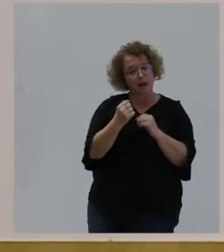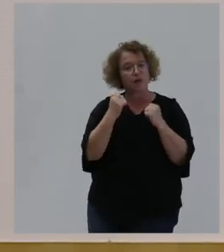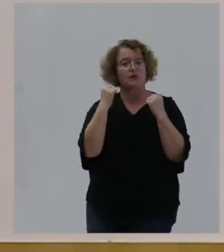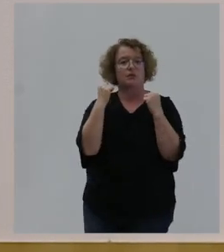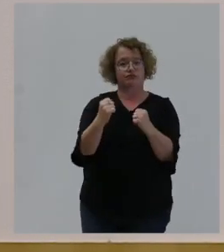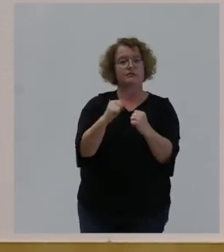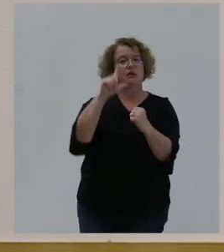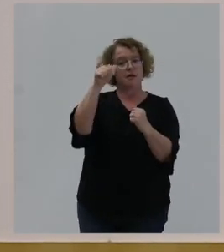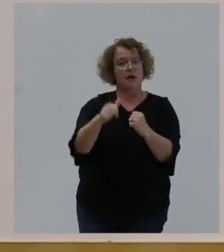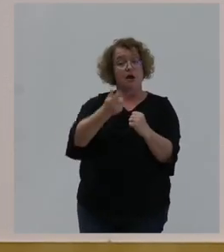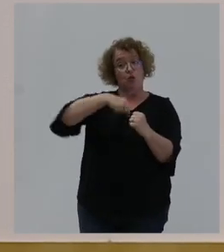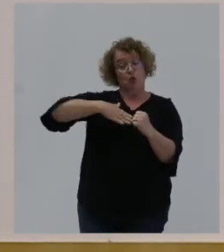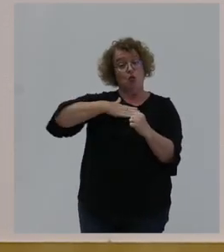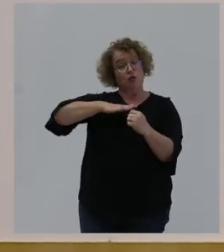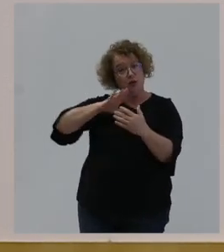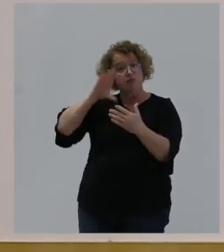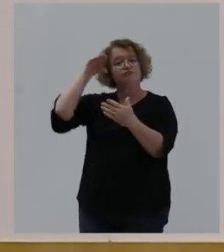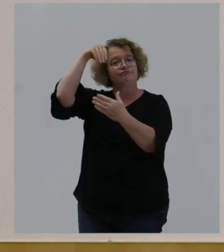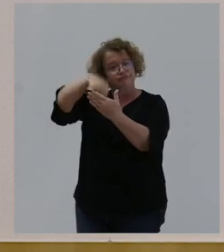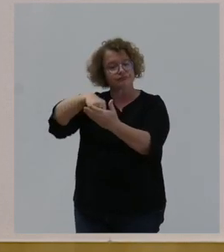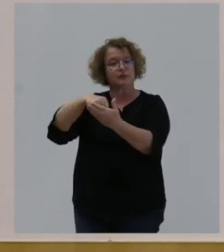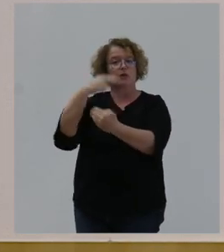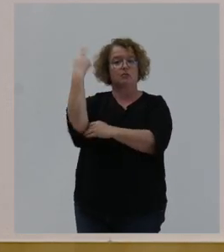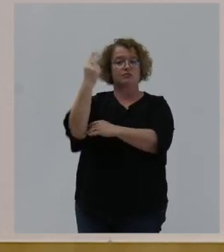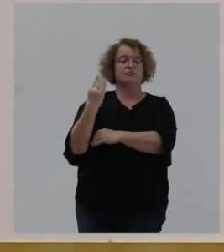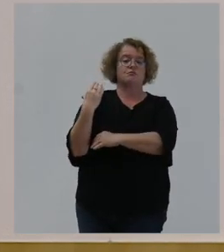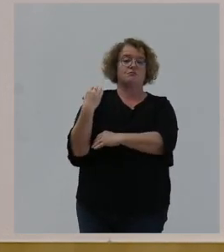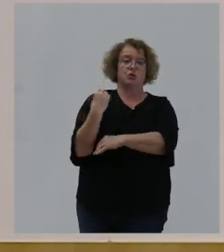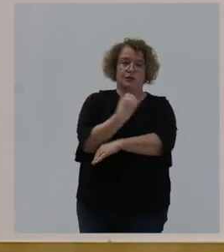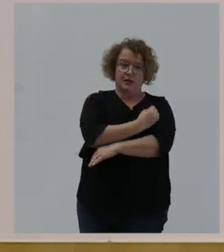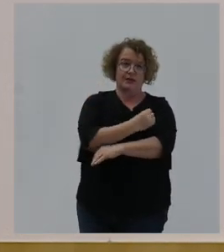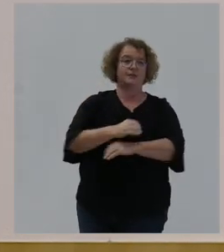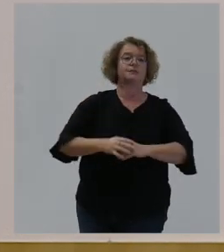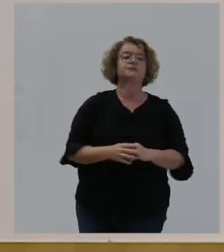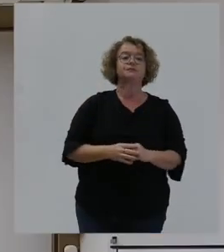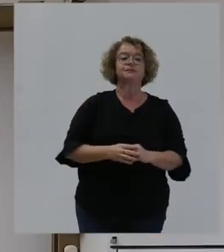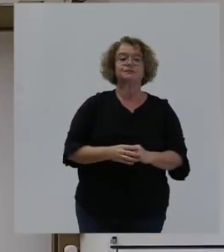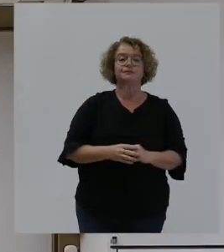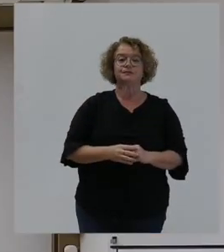crois, très heureux d'inclure l'université Bordeaux-Montaigne dans leurs travaux.